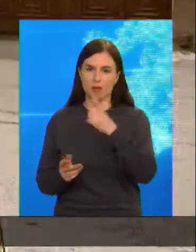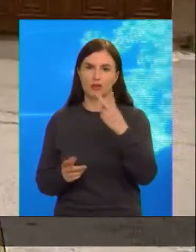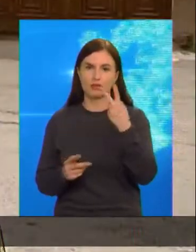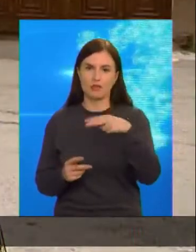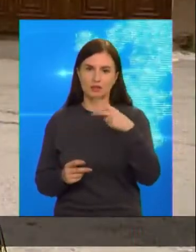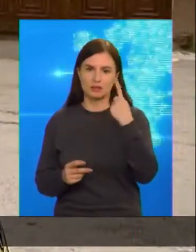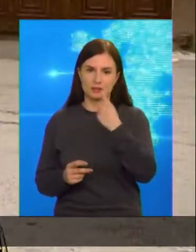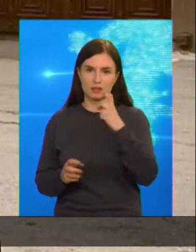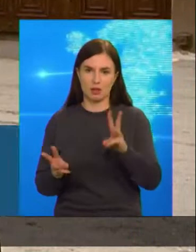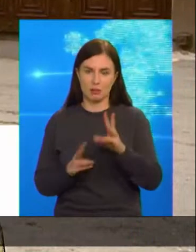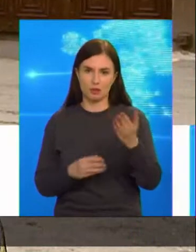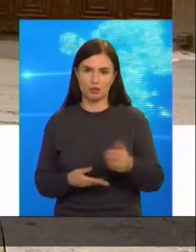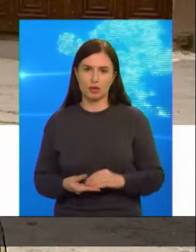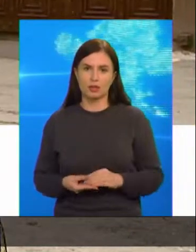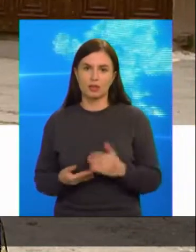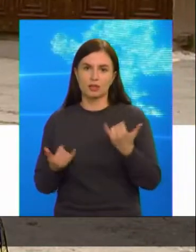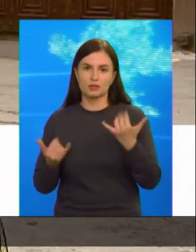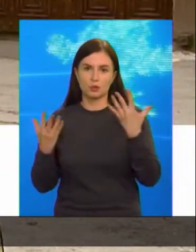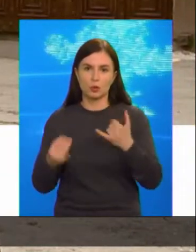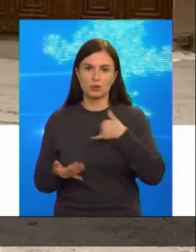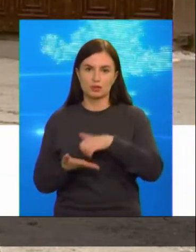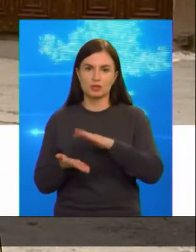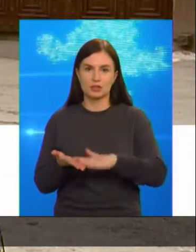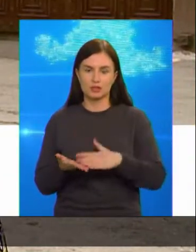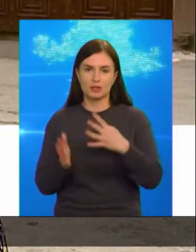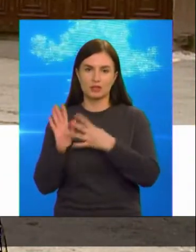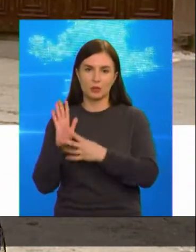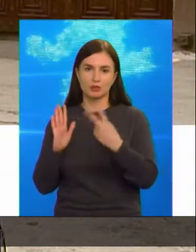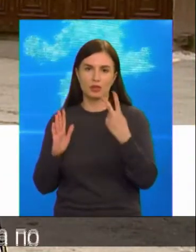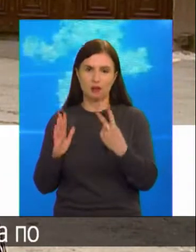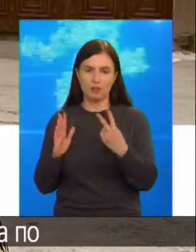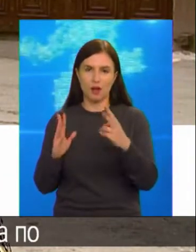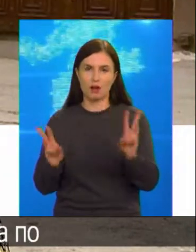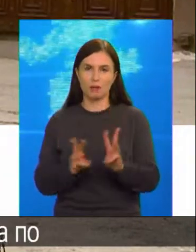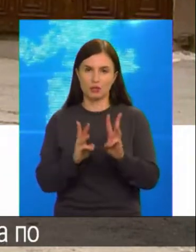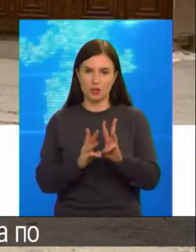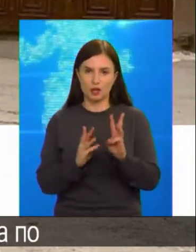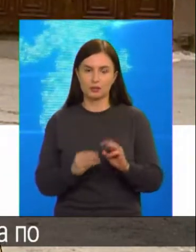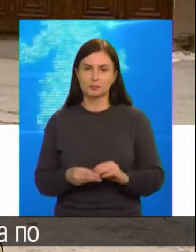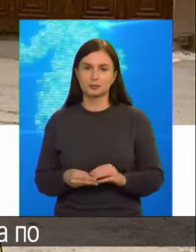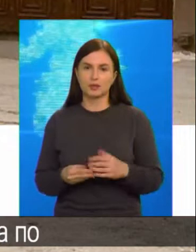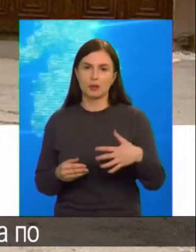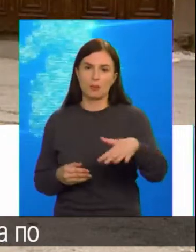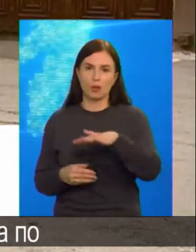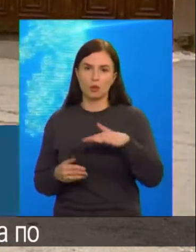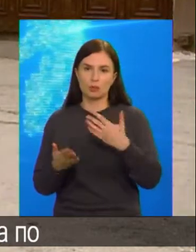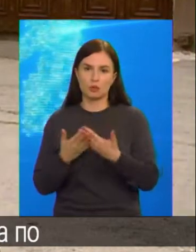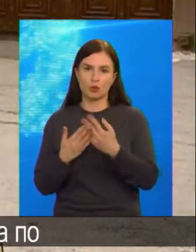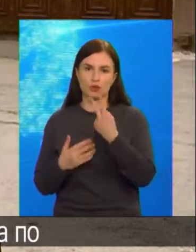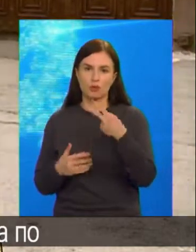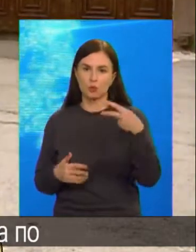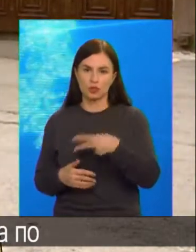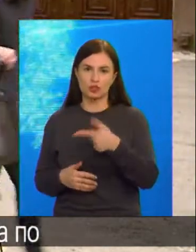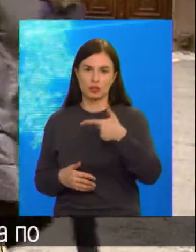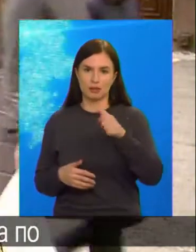сигналов. По состоянию на сегодняшний день у нас зарегистрировано 92 очага пожара, огнем пройдена площадь порядка 2000 гектаров. Ну,